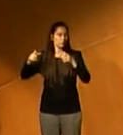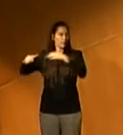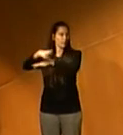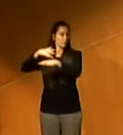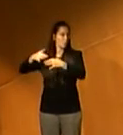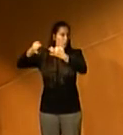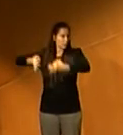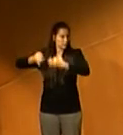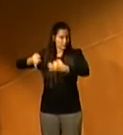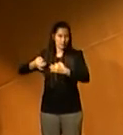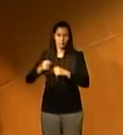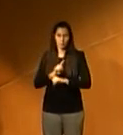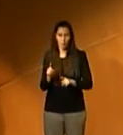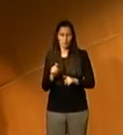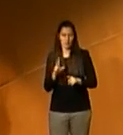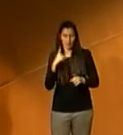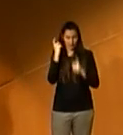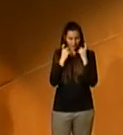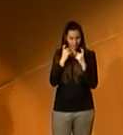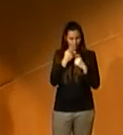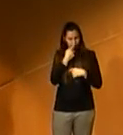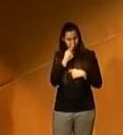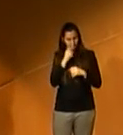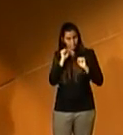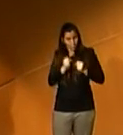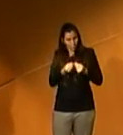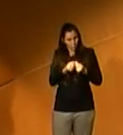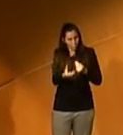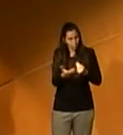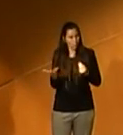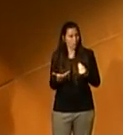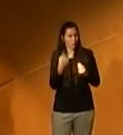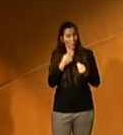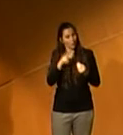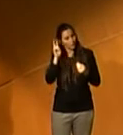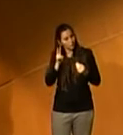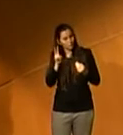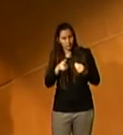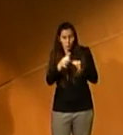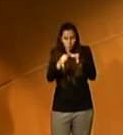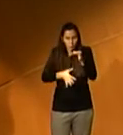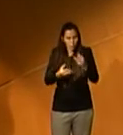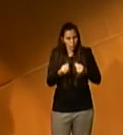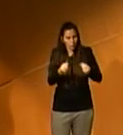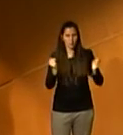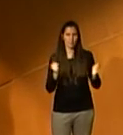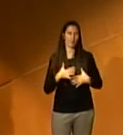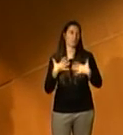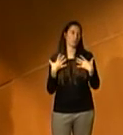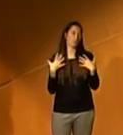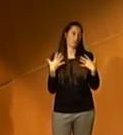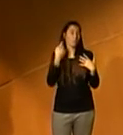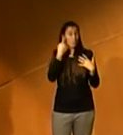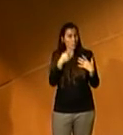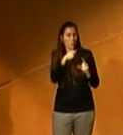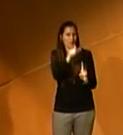pouvoir réfléchir à ce qui va pouvoir se donner comme étant une solution réellement épanouissante pour la